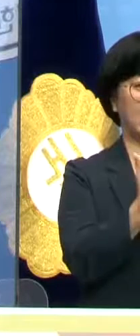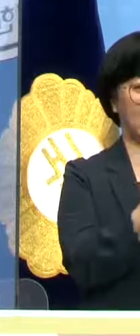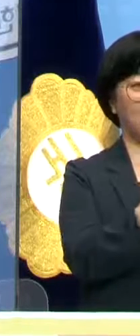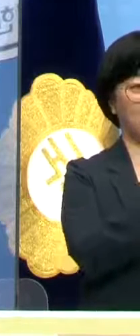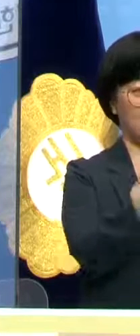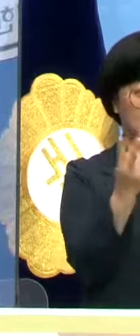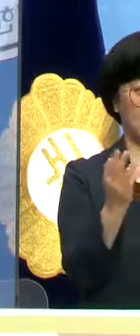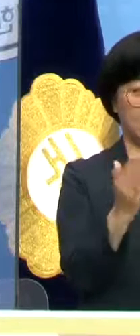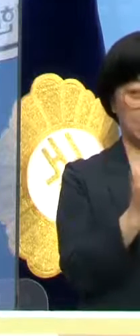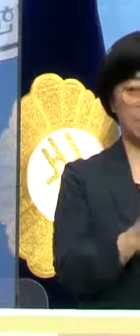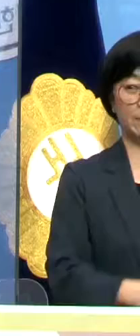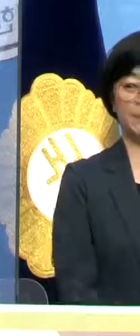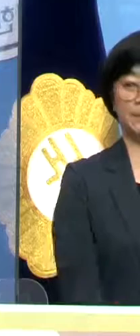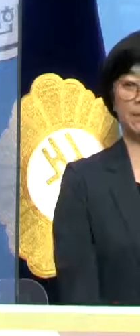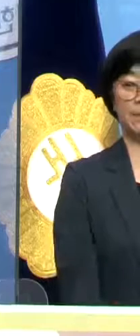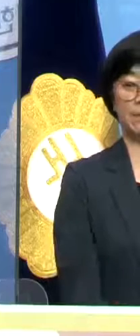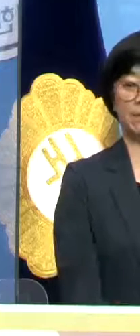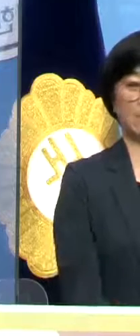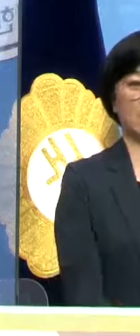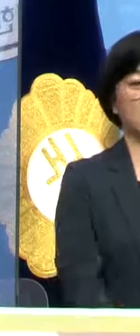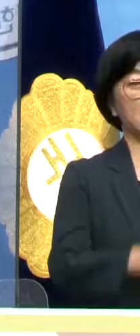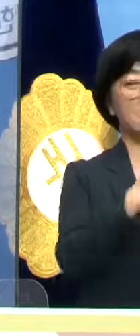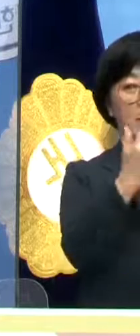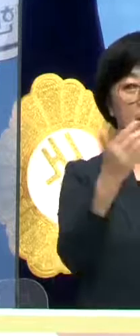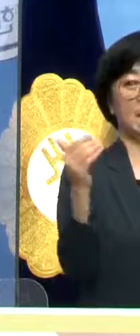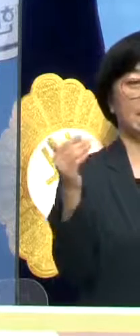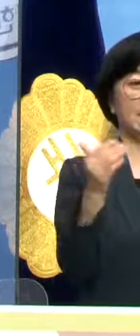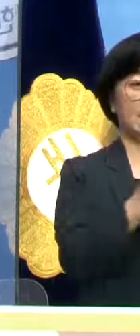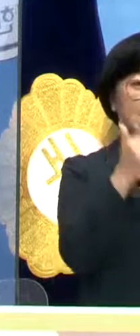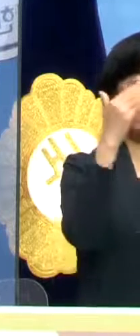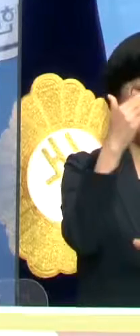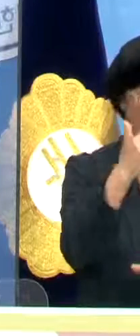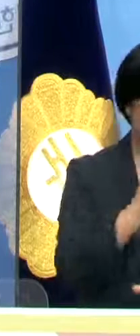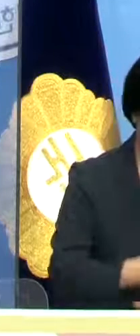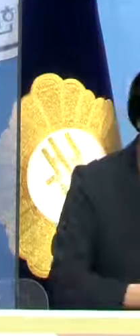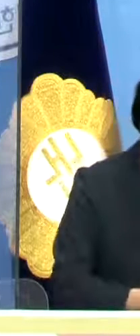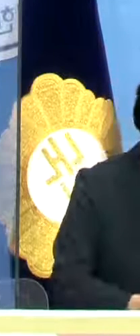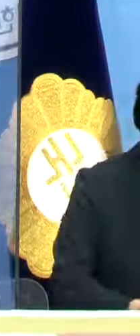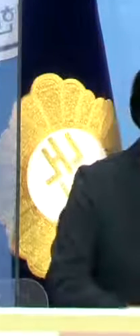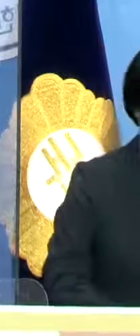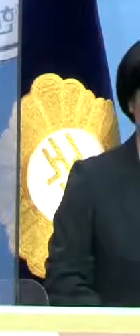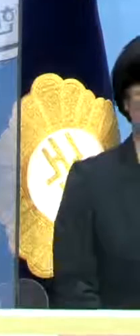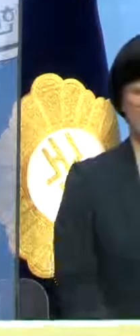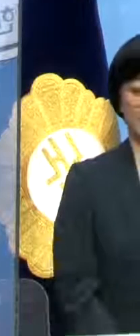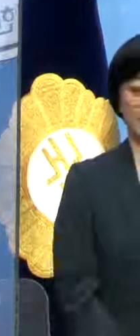같이 배포해 드리겠습니다 이상으로 기재 글 마치겠습니다 고맙습니다